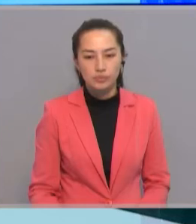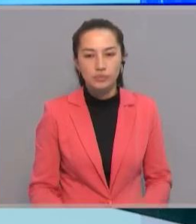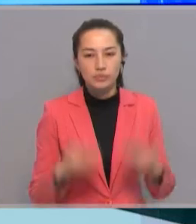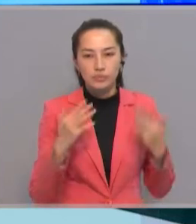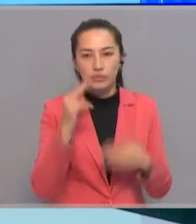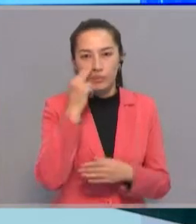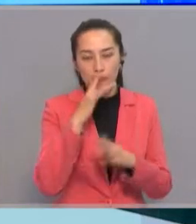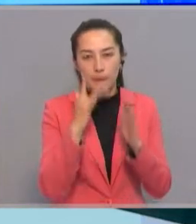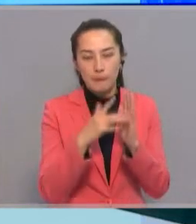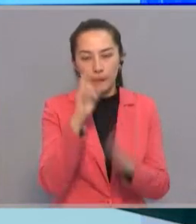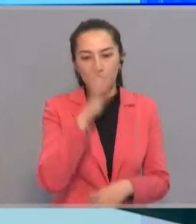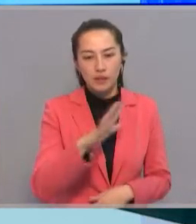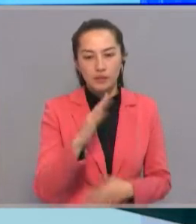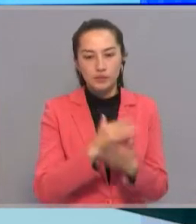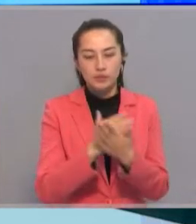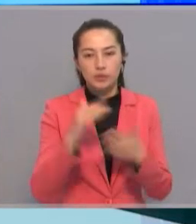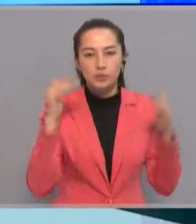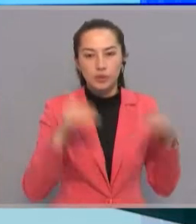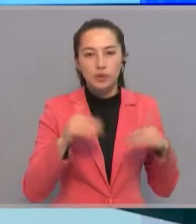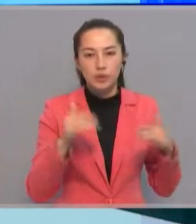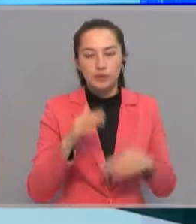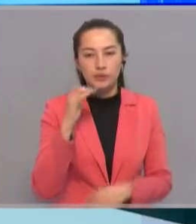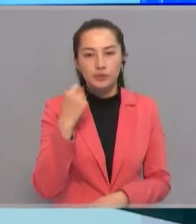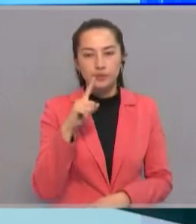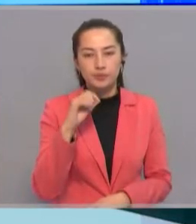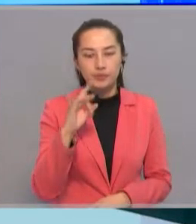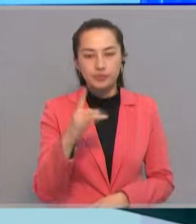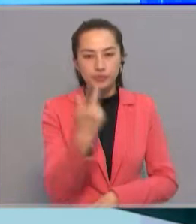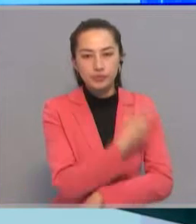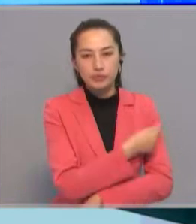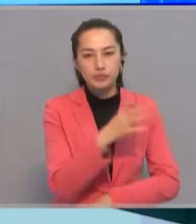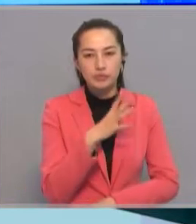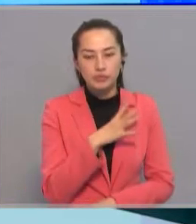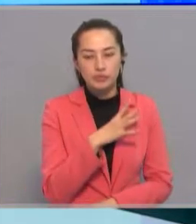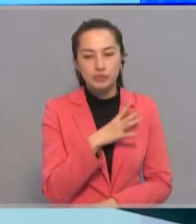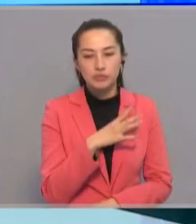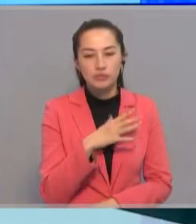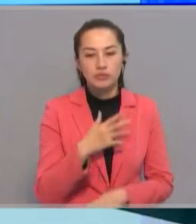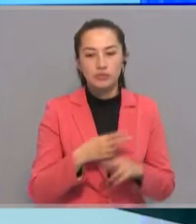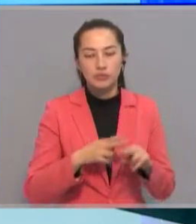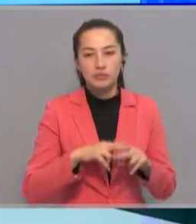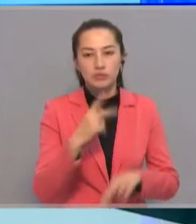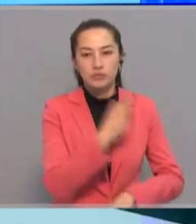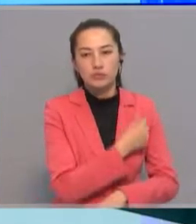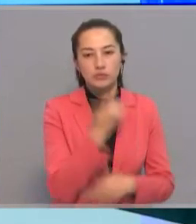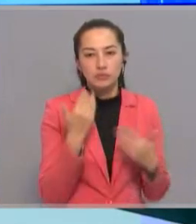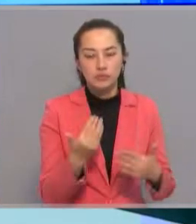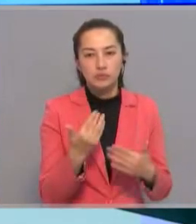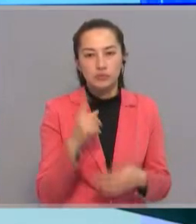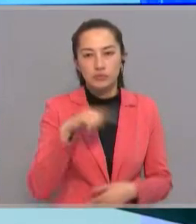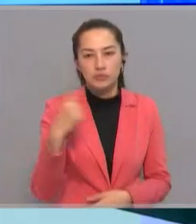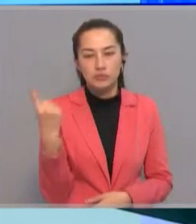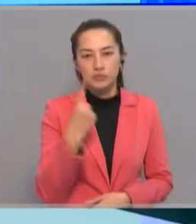Бүгін Шымкентте жоғары медициналық колледж студенттері Pfizer вакцинасын салдырды. Болашақ мамандар екпе салдыру үшін бүгін нөмірі